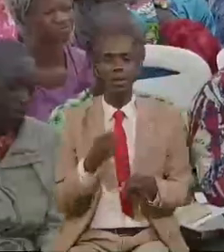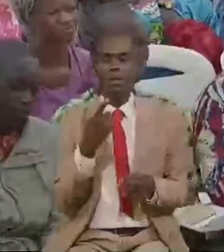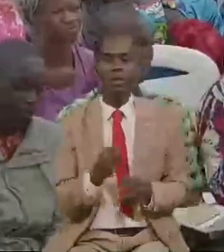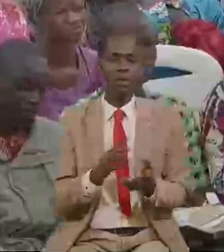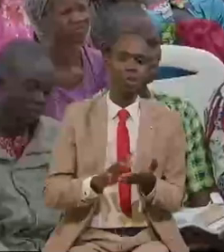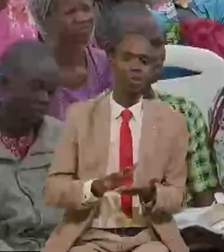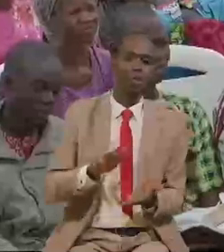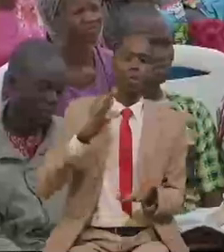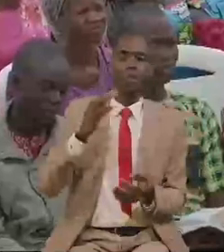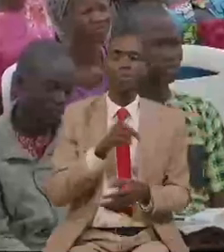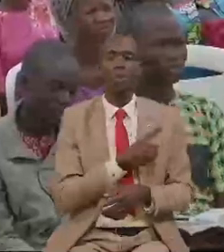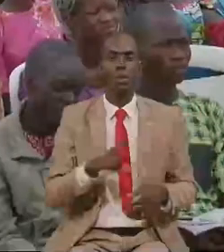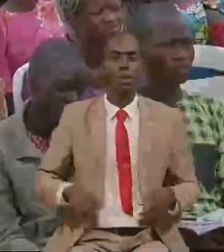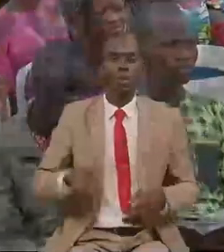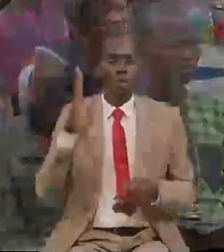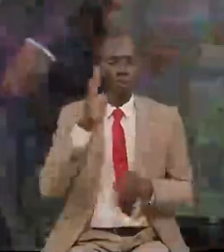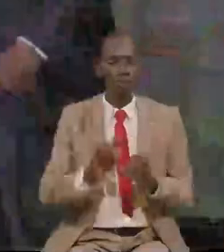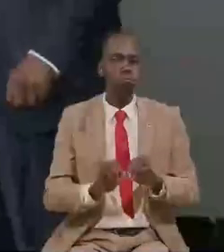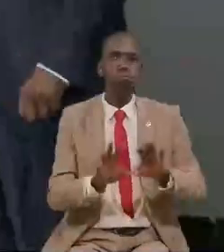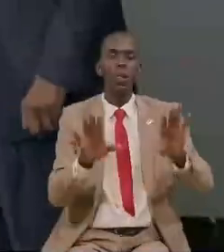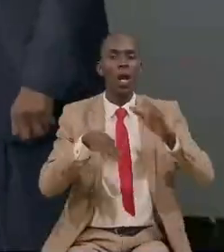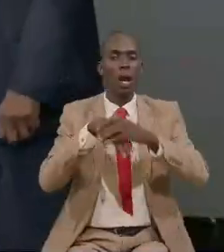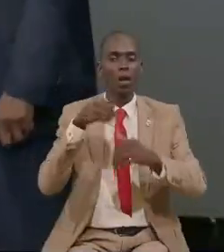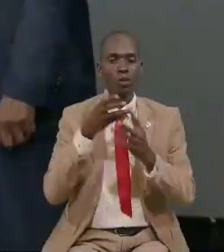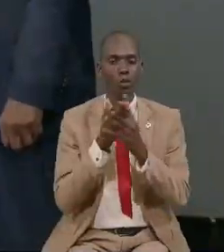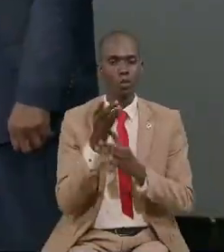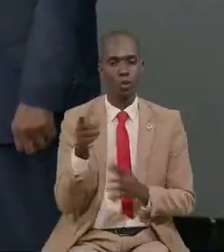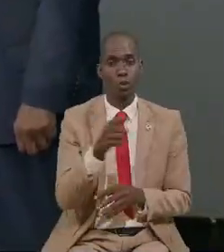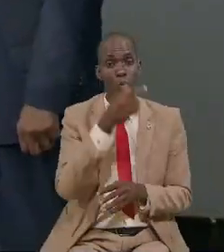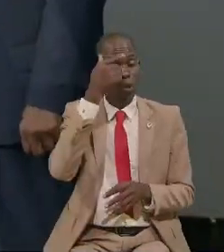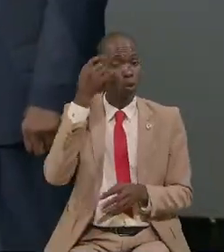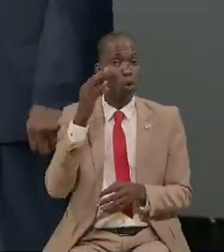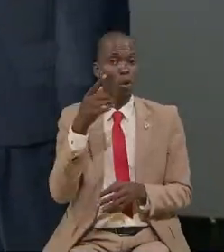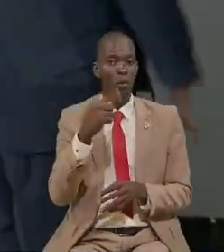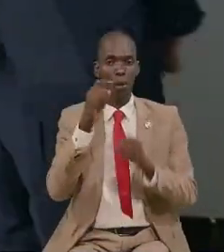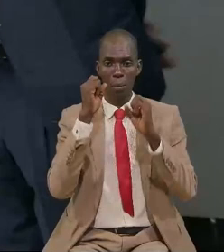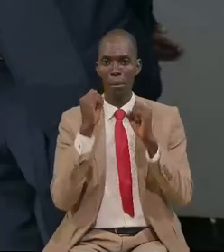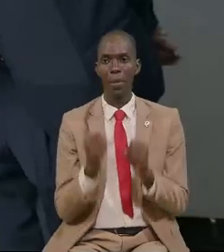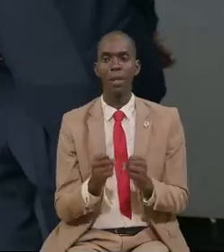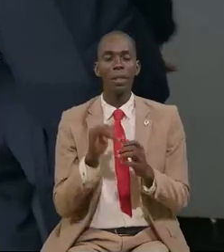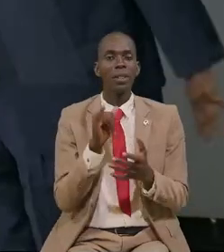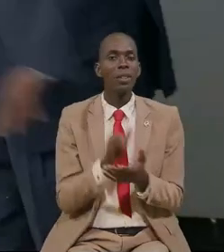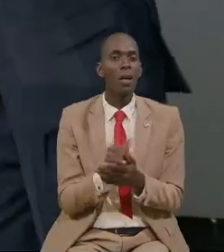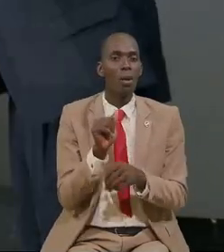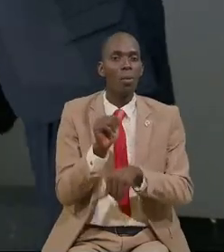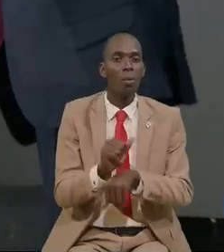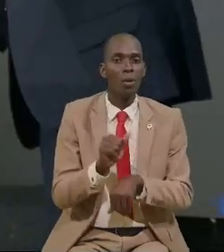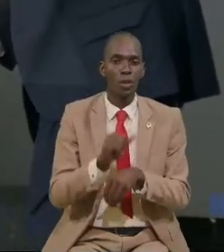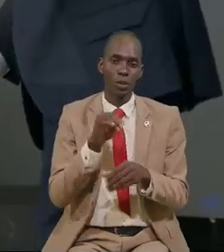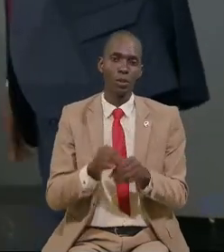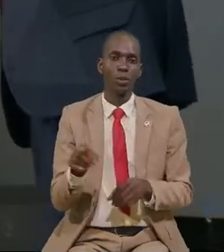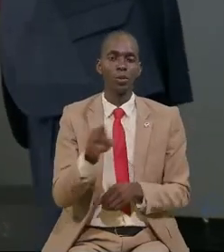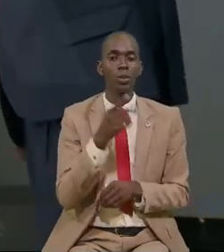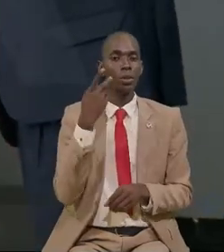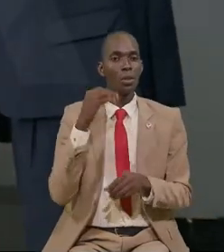Seigneur va briller à travers toi. À cause de la puissance qui agit en nous.